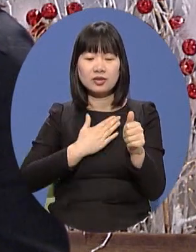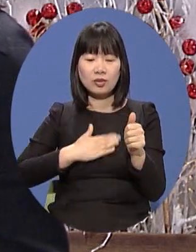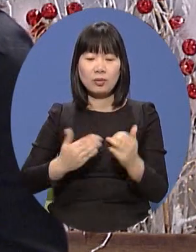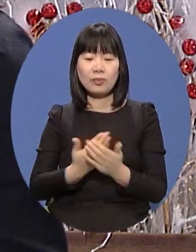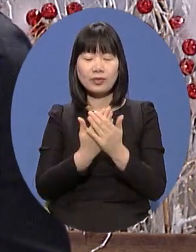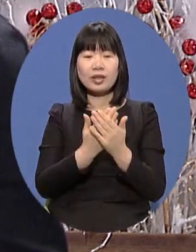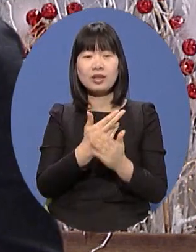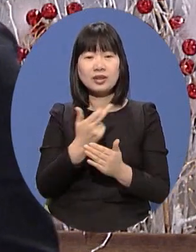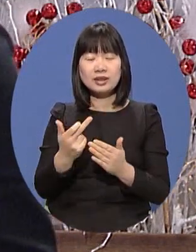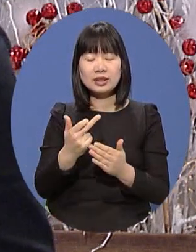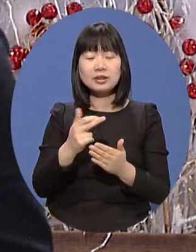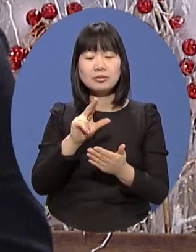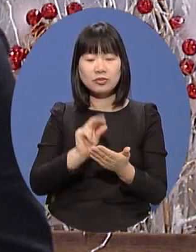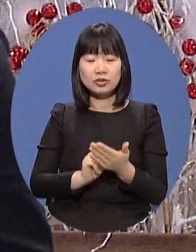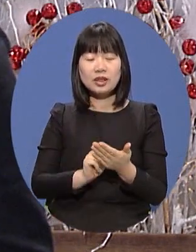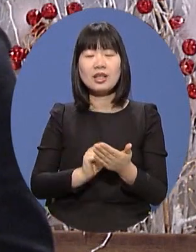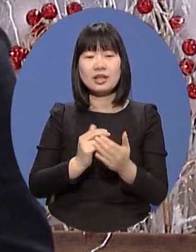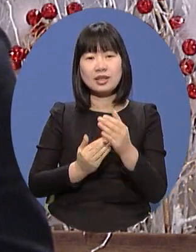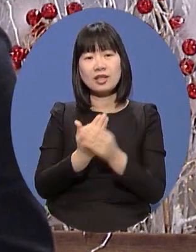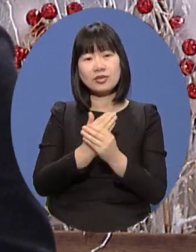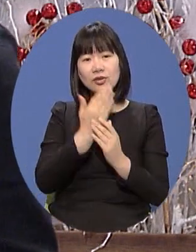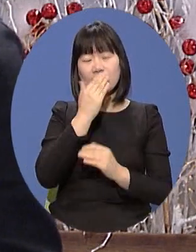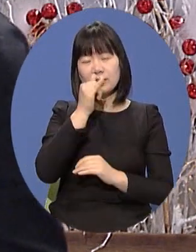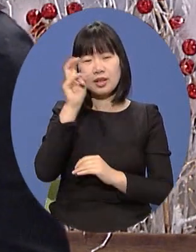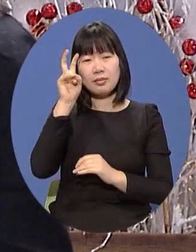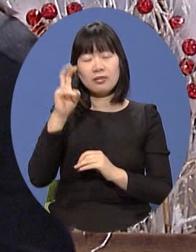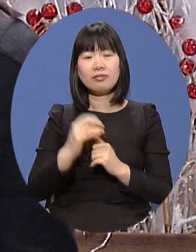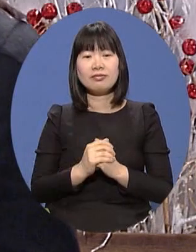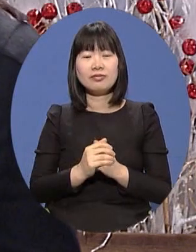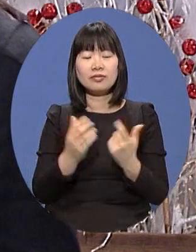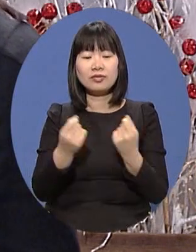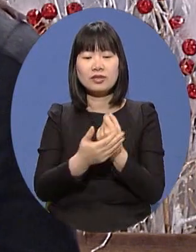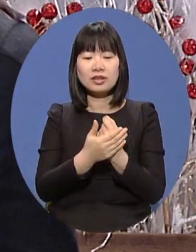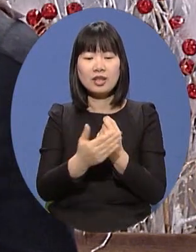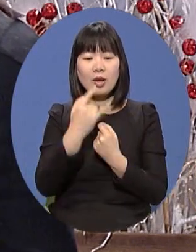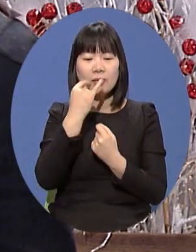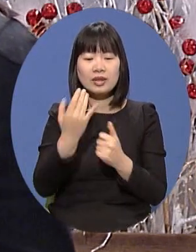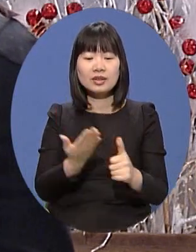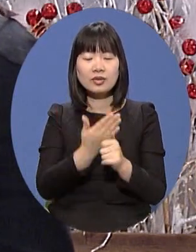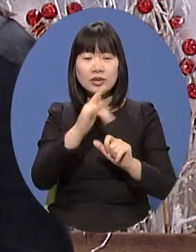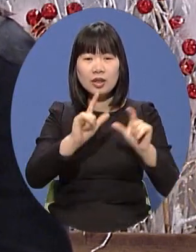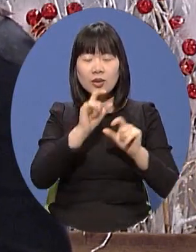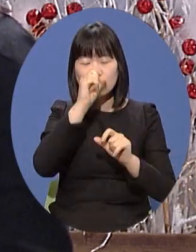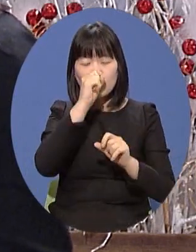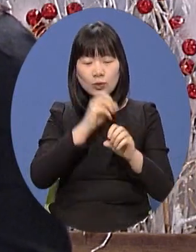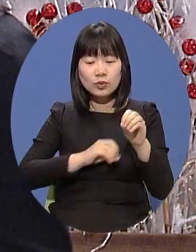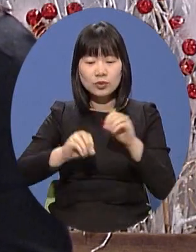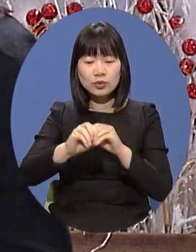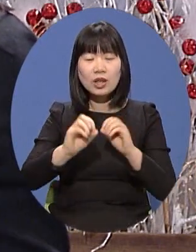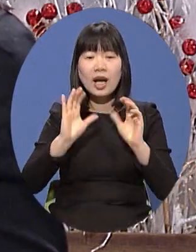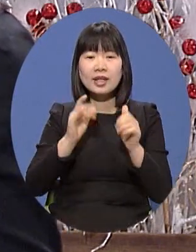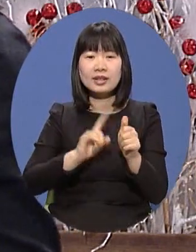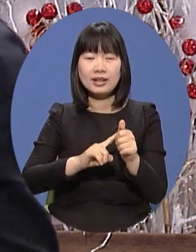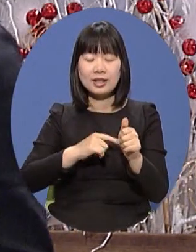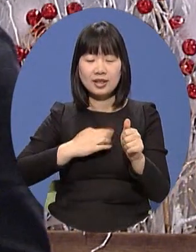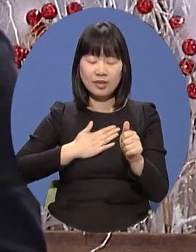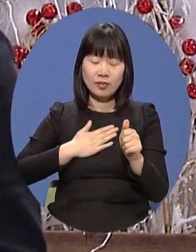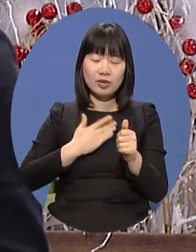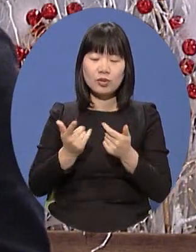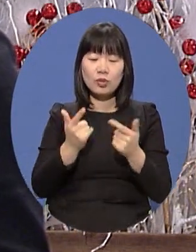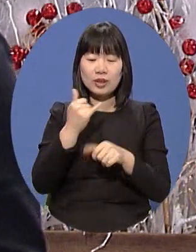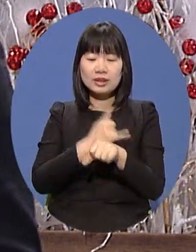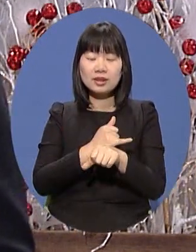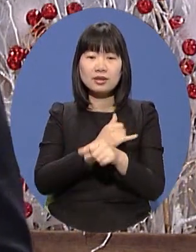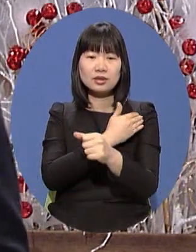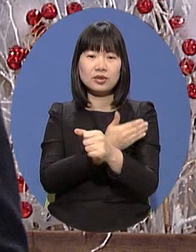발달에 상당한 마이너스가 된다. 이렇게 보고가 되고 있습니다. 네. 그래서 이렇게 어머님이 양육 태도가 좋으면 좋을수록 아이들이 자기 감정을 조절하는